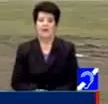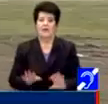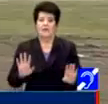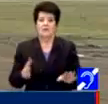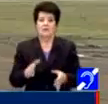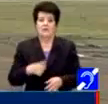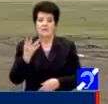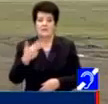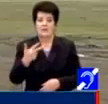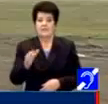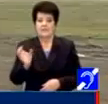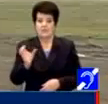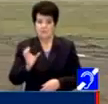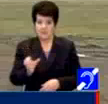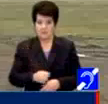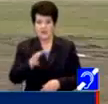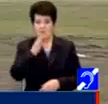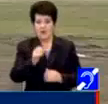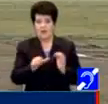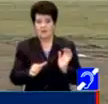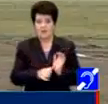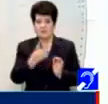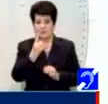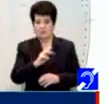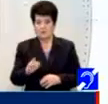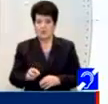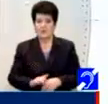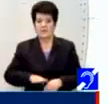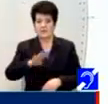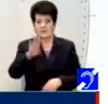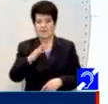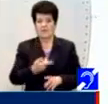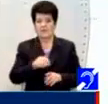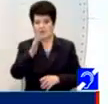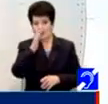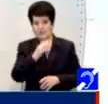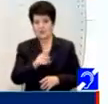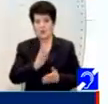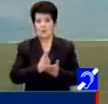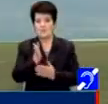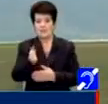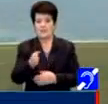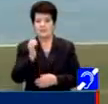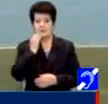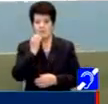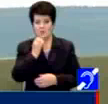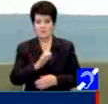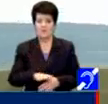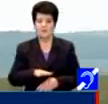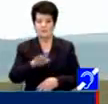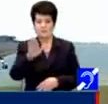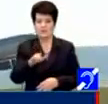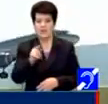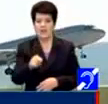Incidentul s-a produs pe 30 septembrie. La ora 16:01, o aeronavă se îndrepta de la Chișinău cu destinația Moscova. În timpul decolării, însă,